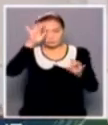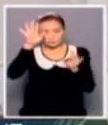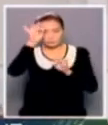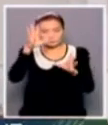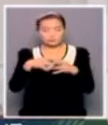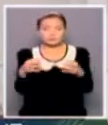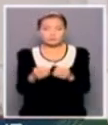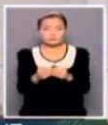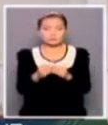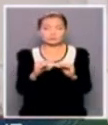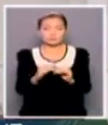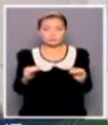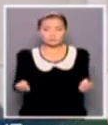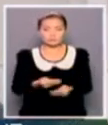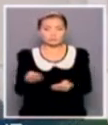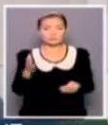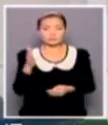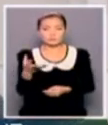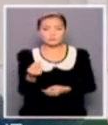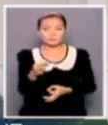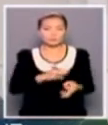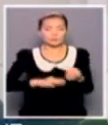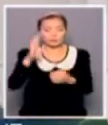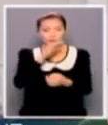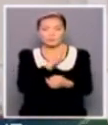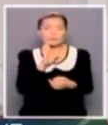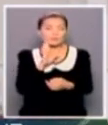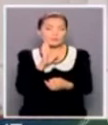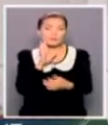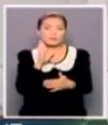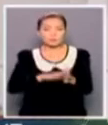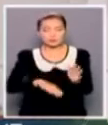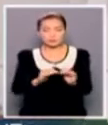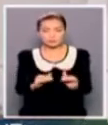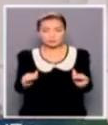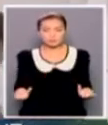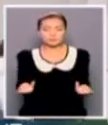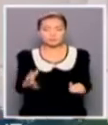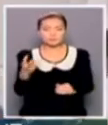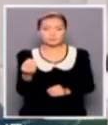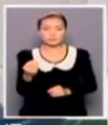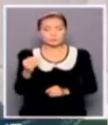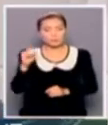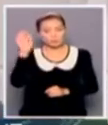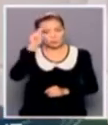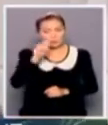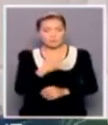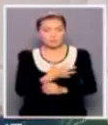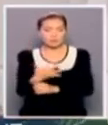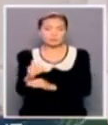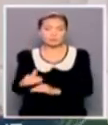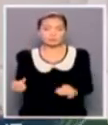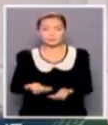отбасыларға, балдарына, сонымен қатар жаңағы жетім ата-ананың қамқорлығынсыз балаларға және оқуда озат балаларға берілуі